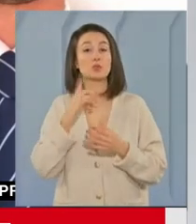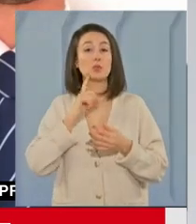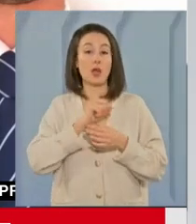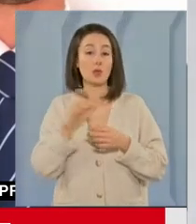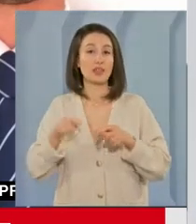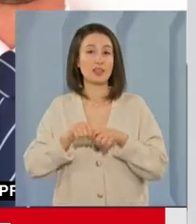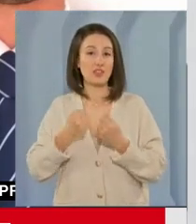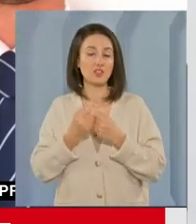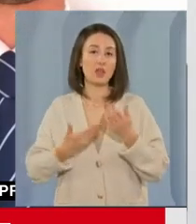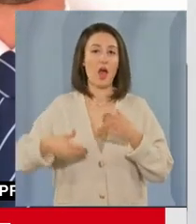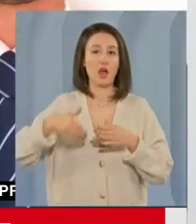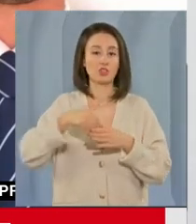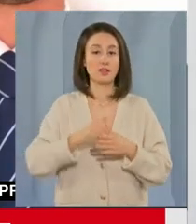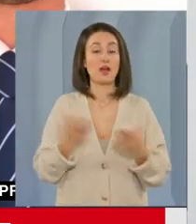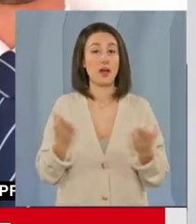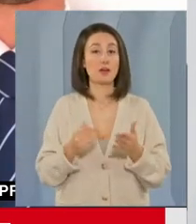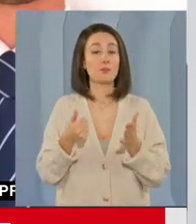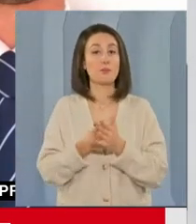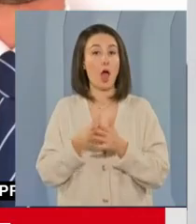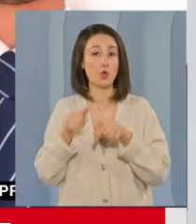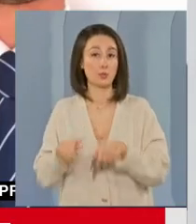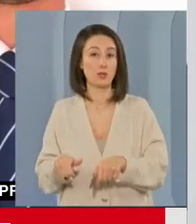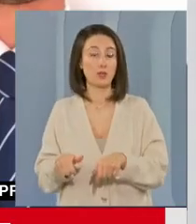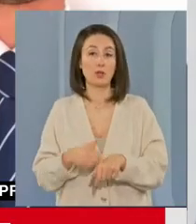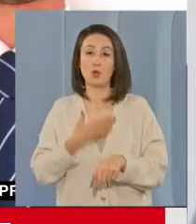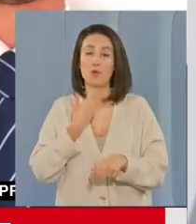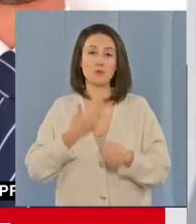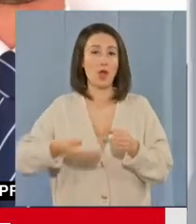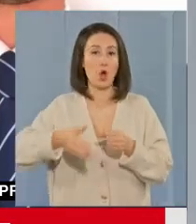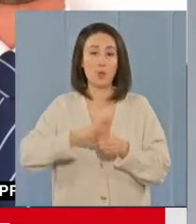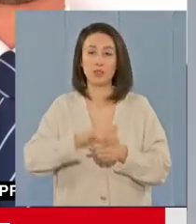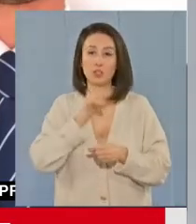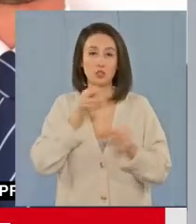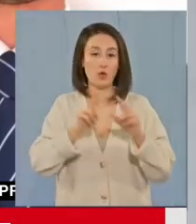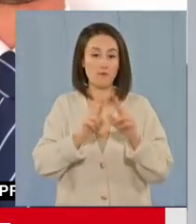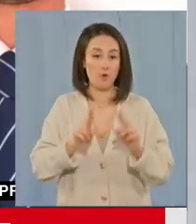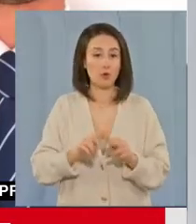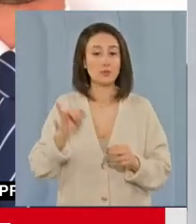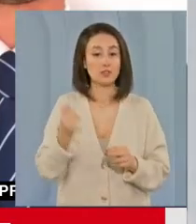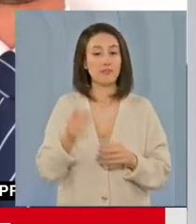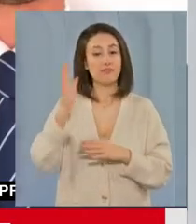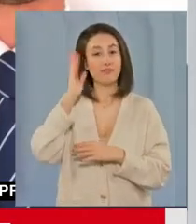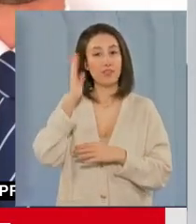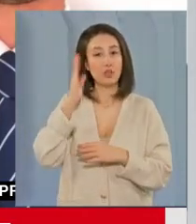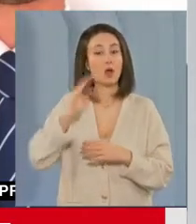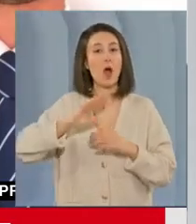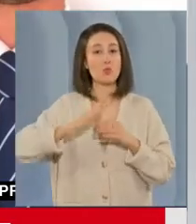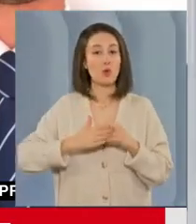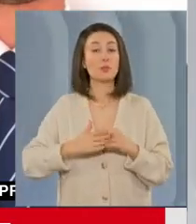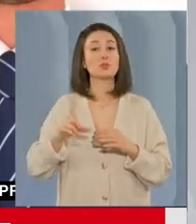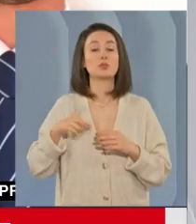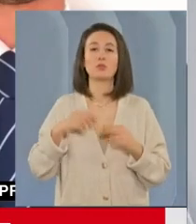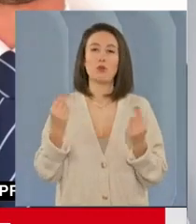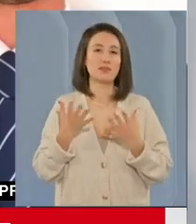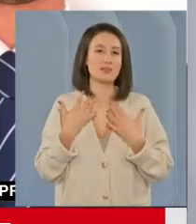de deficitul de personal, care până la acest moment nu a fost acoperit sub nicio formă, iar în viitorul apropiat sunt